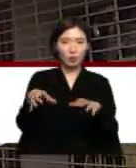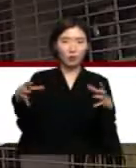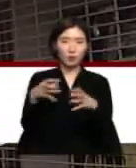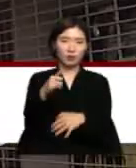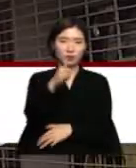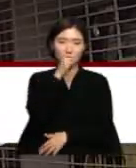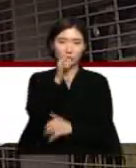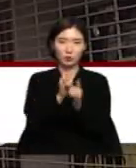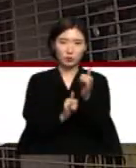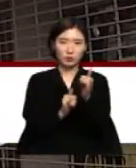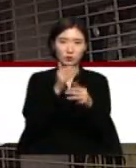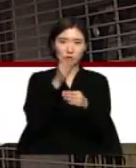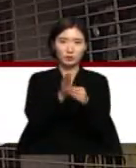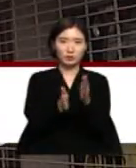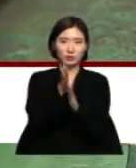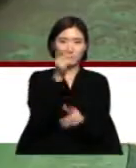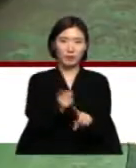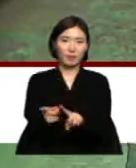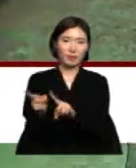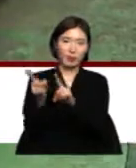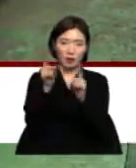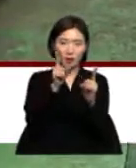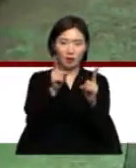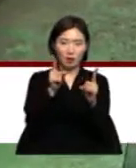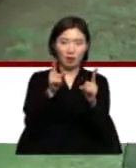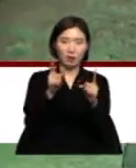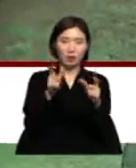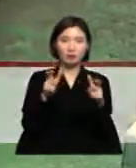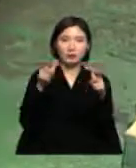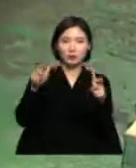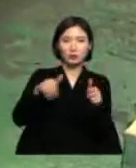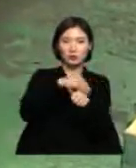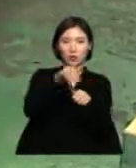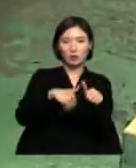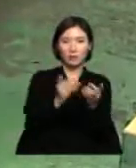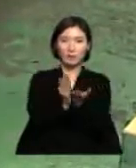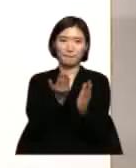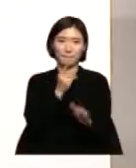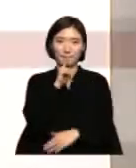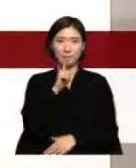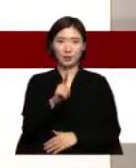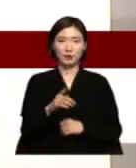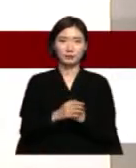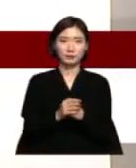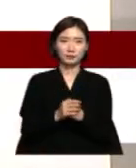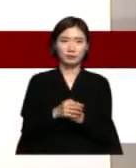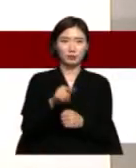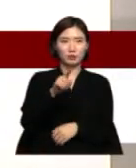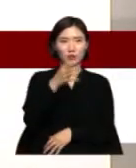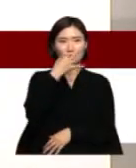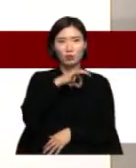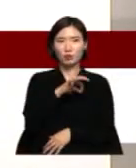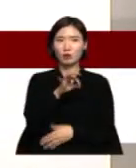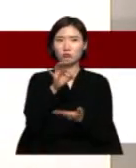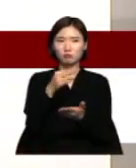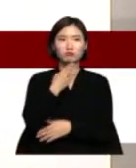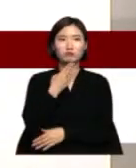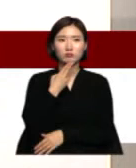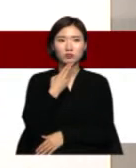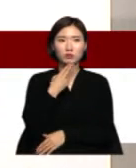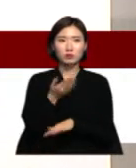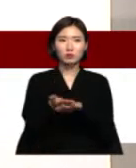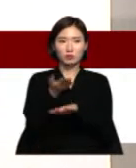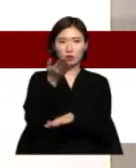도심 재생이라는 사업 취지와 지역 상황이 맞지 않다는 겁니다. 근데 여기는 치료 가치가 진짜 없어. 서울에도 가다 보면은